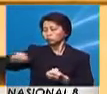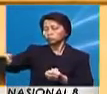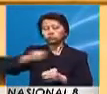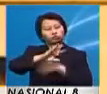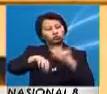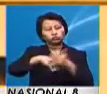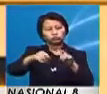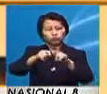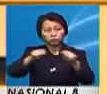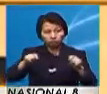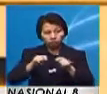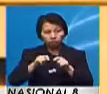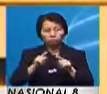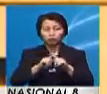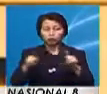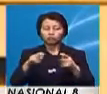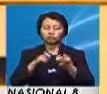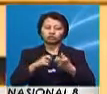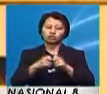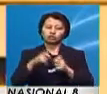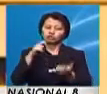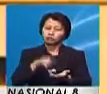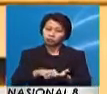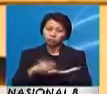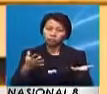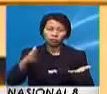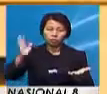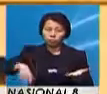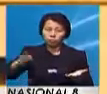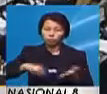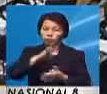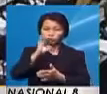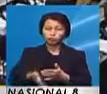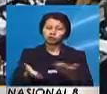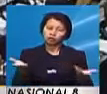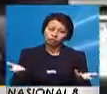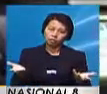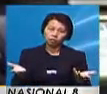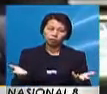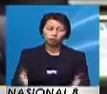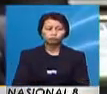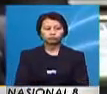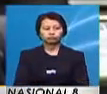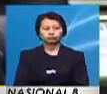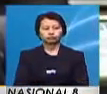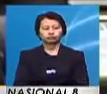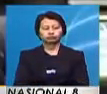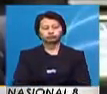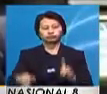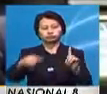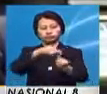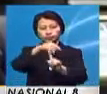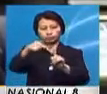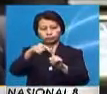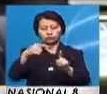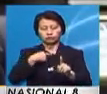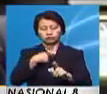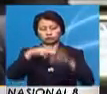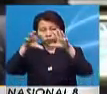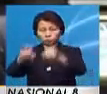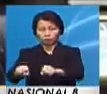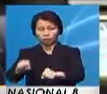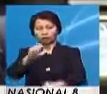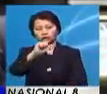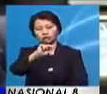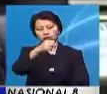tempat, tetapi masalah ini masih belum diselesaikan. Penguasaan maklumkan di sini bahawa bila kita tangkap Ahlong ni pun